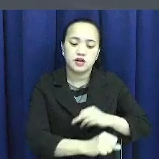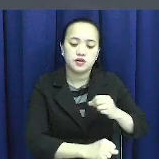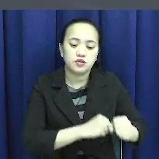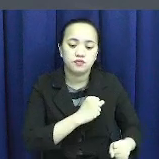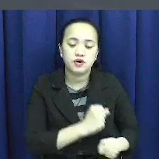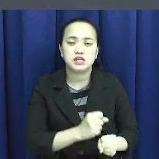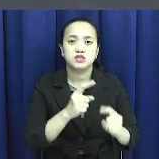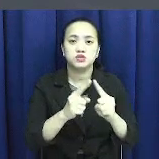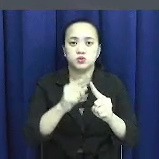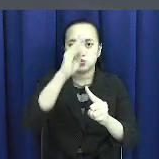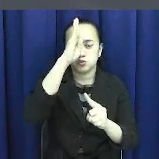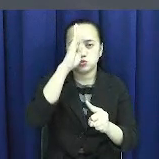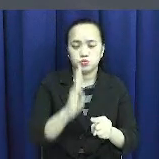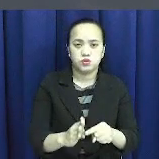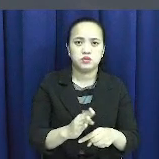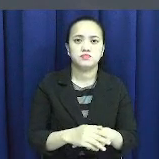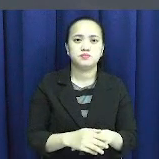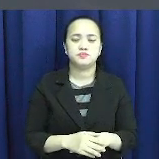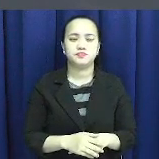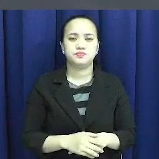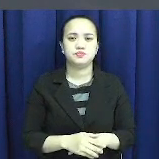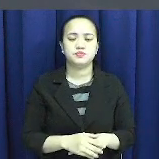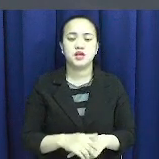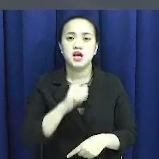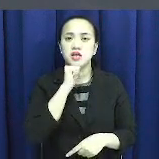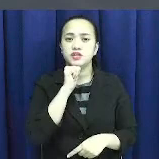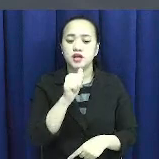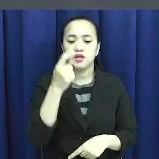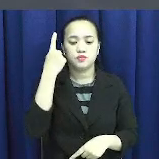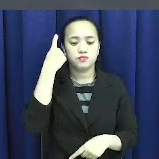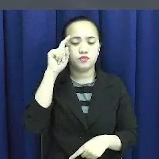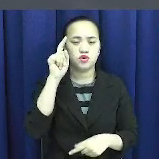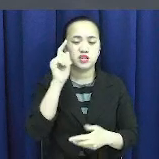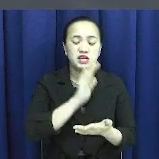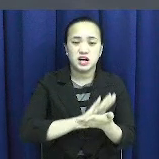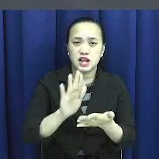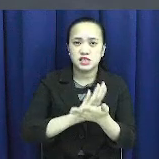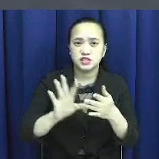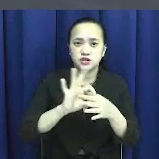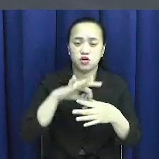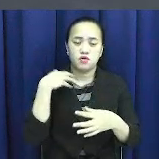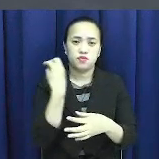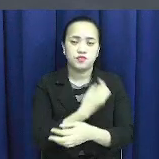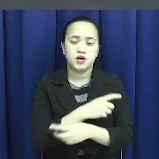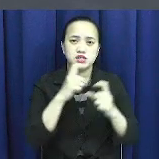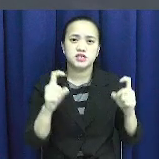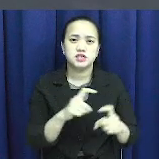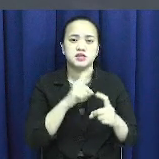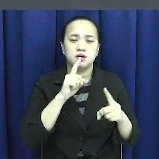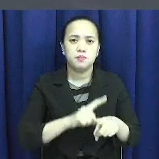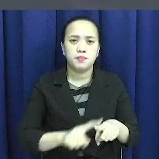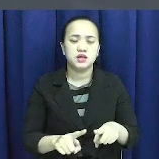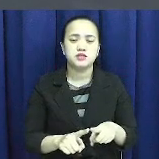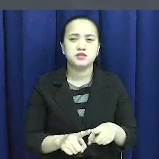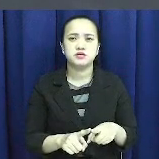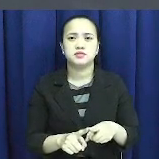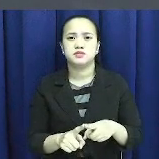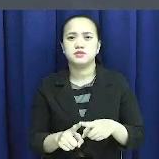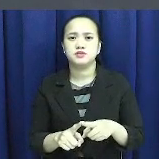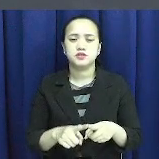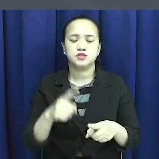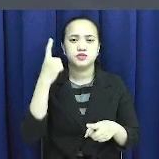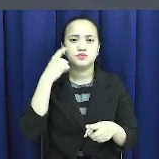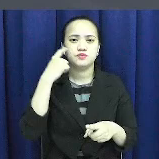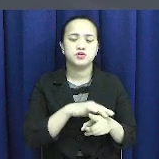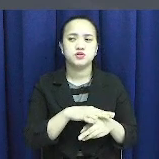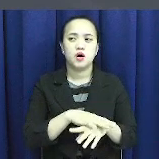offer sacrifices unto God, hindi para sa panlinis ng iyong kasalanan, kundi para sa gawain